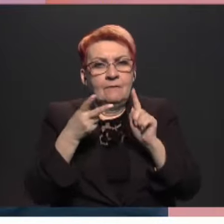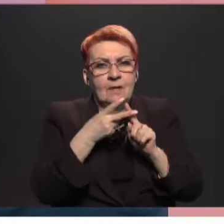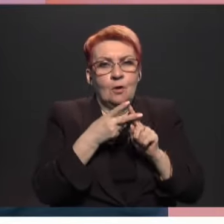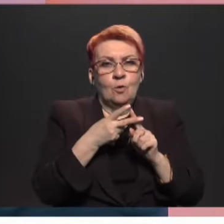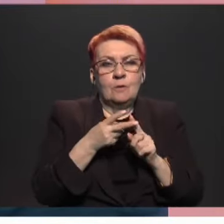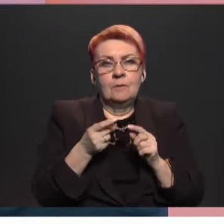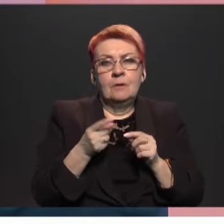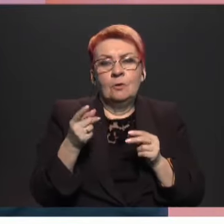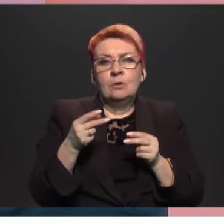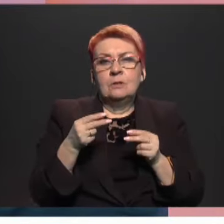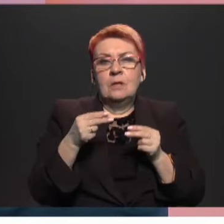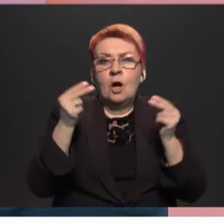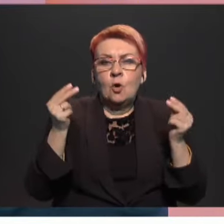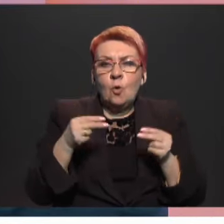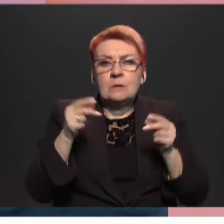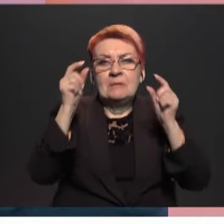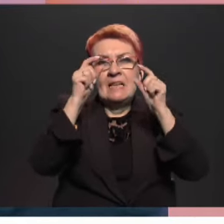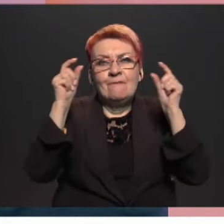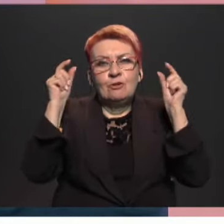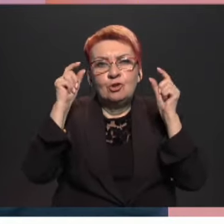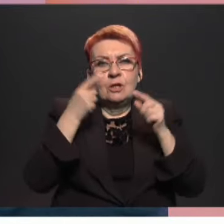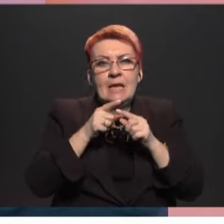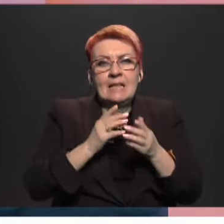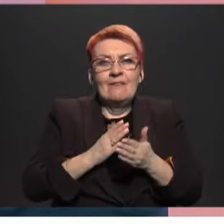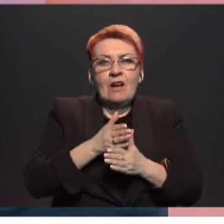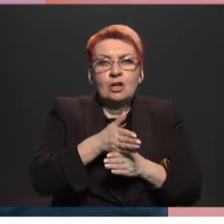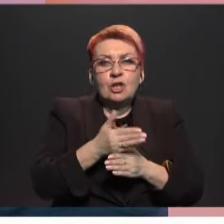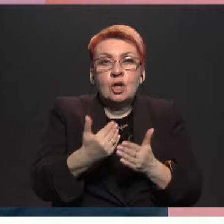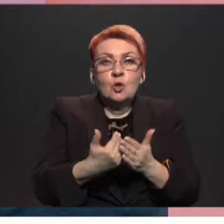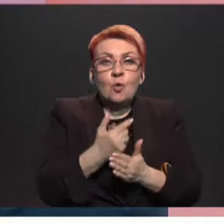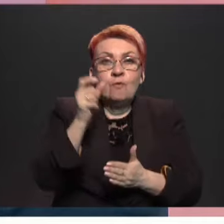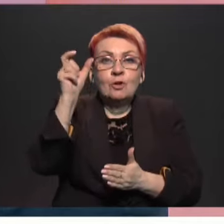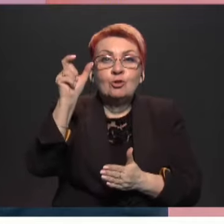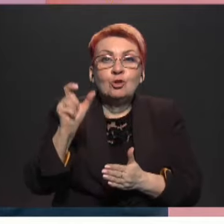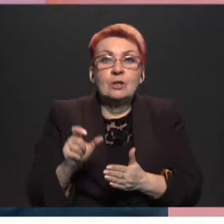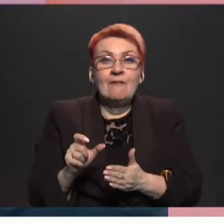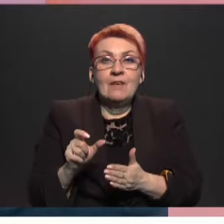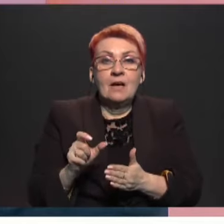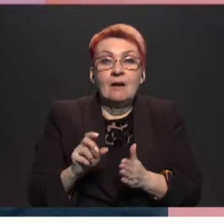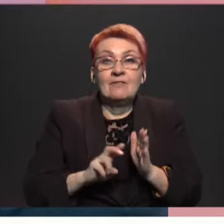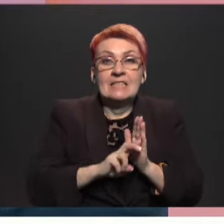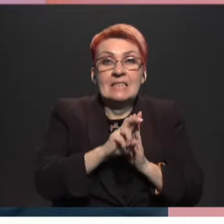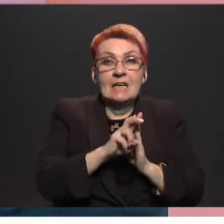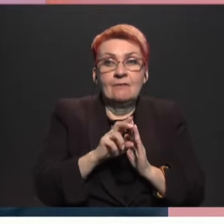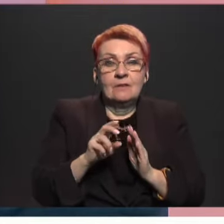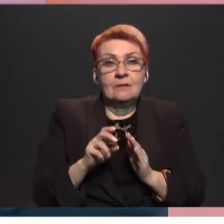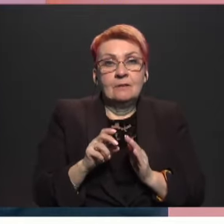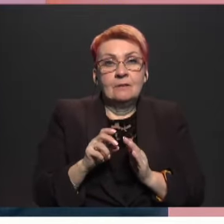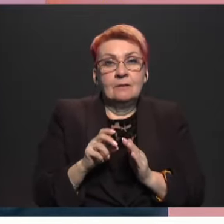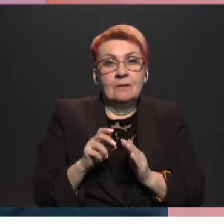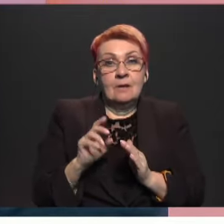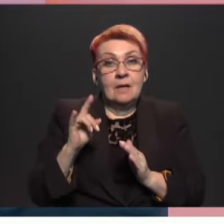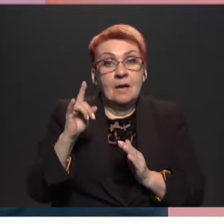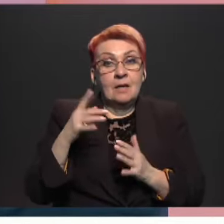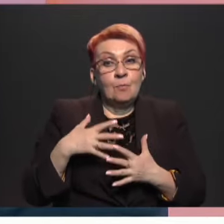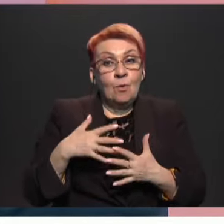подобны вхождению нового человека в церковь. Когда ребенок крестится, он сначала рождается, а